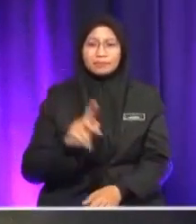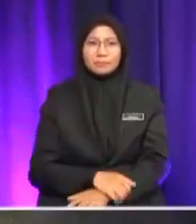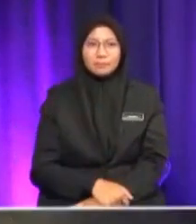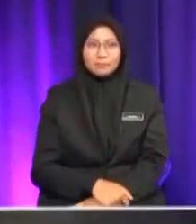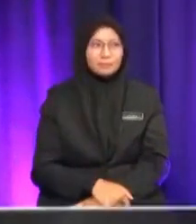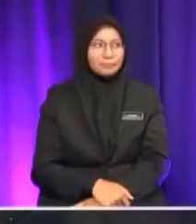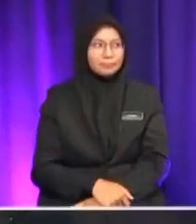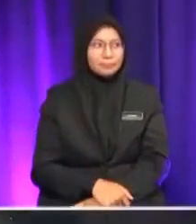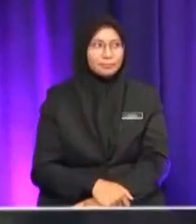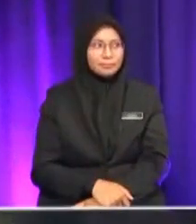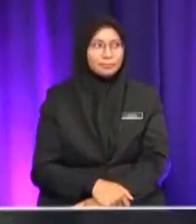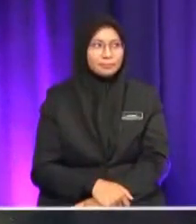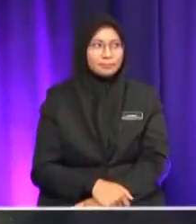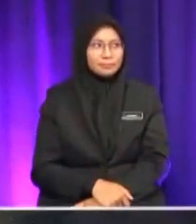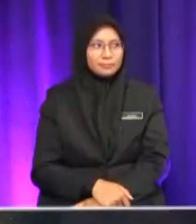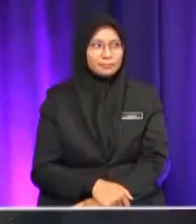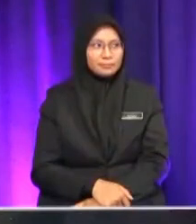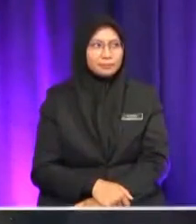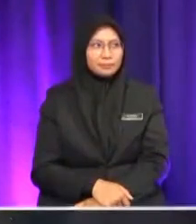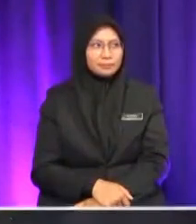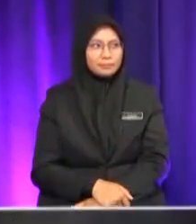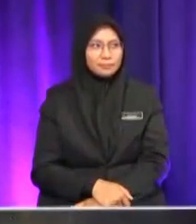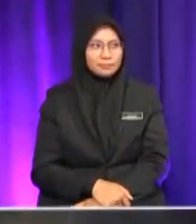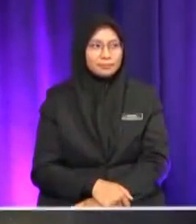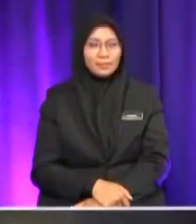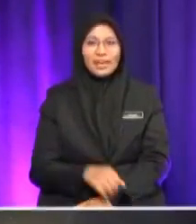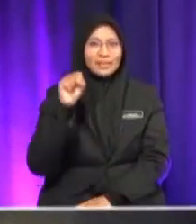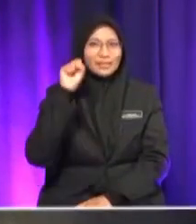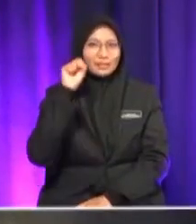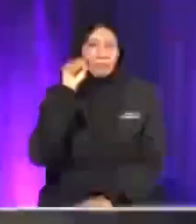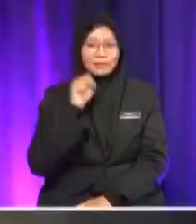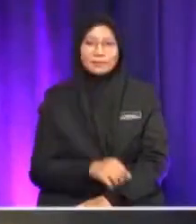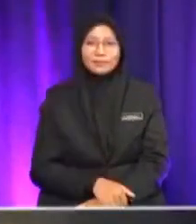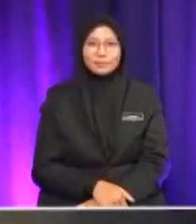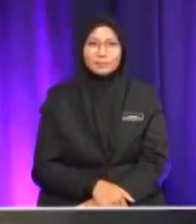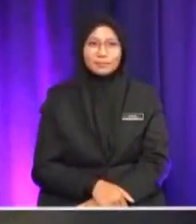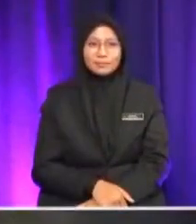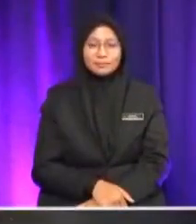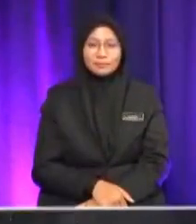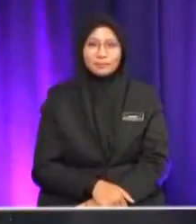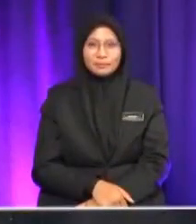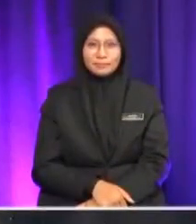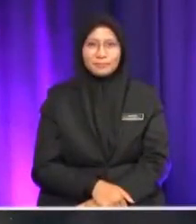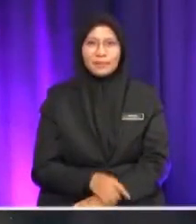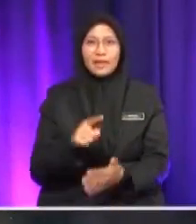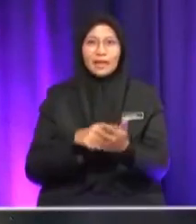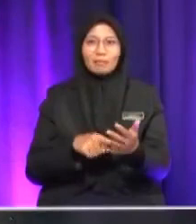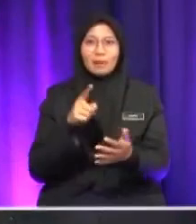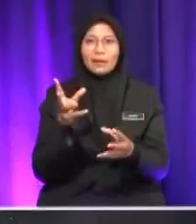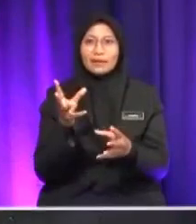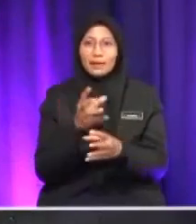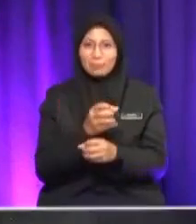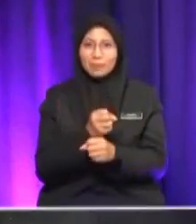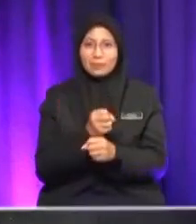2 poin dalam dia punya konklusi. Okey, seterusnya pula, Subhanu, apakah rumusan keseluruhan tentang pengajaran kita pada hari ini,